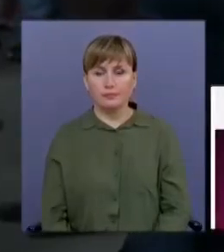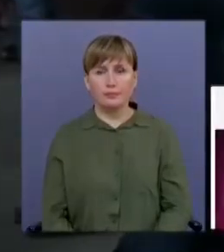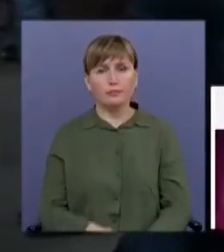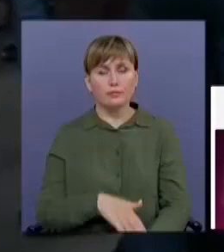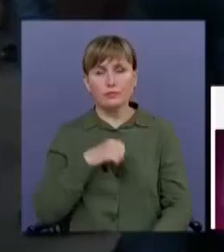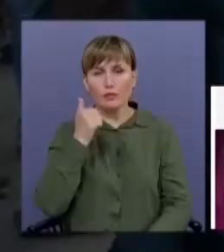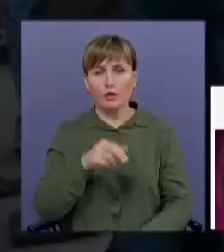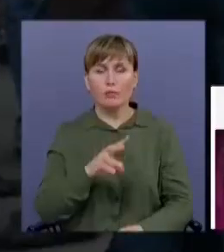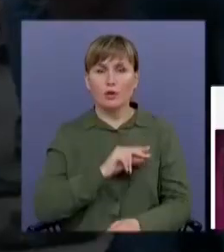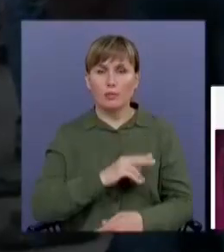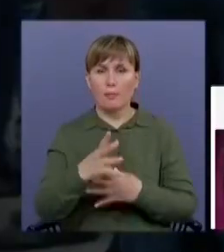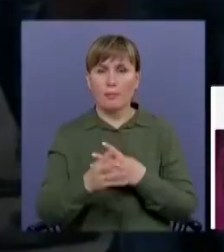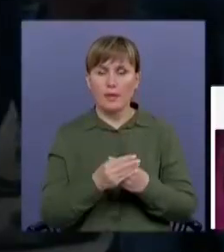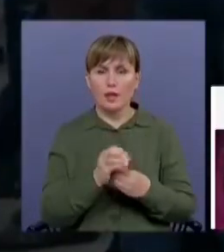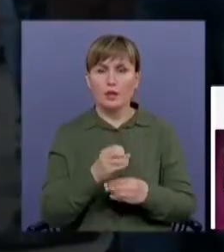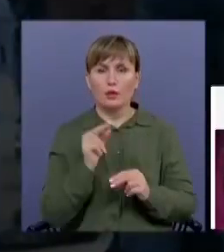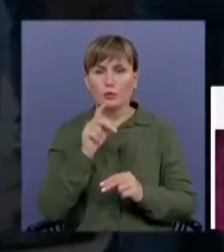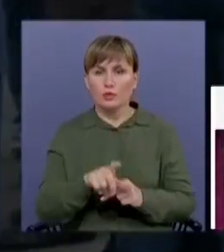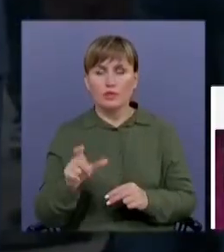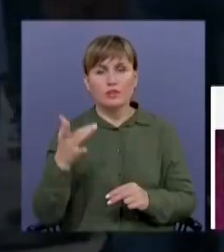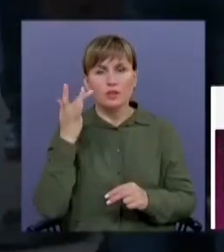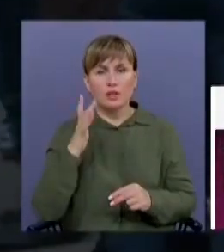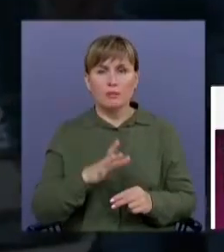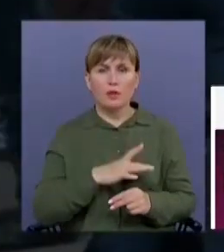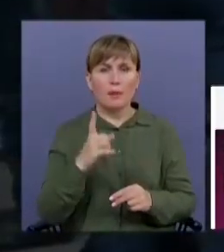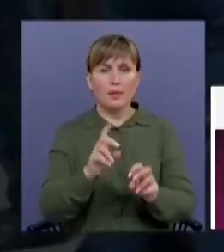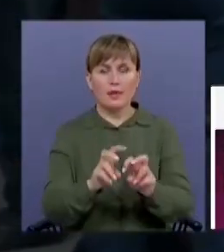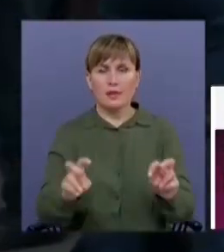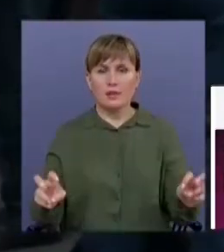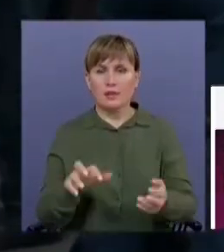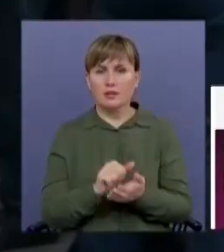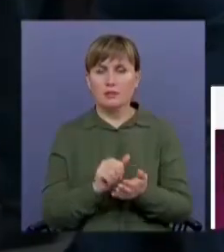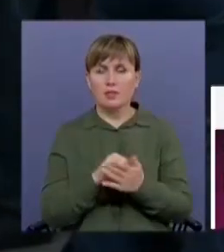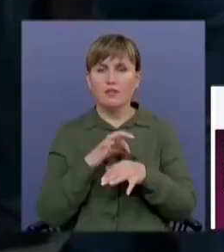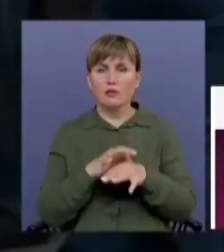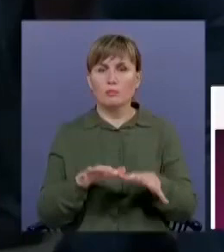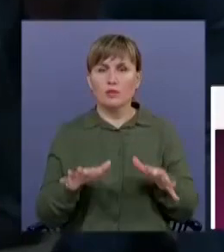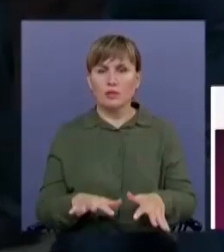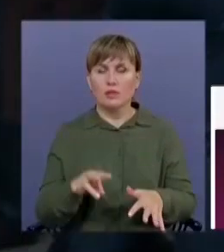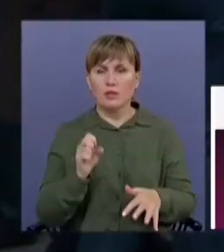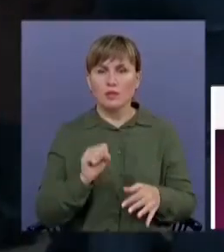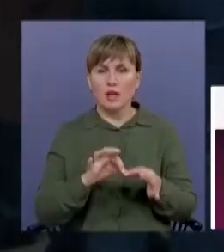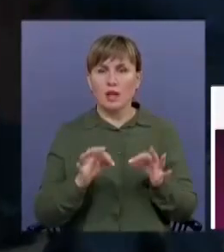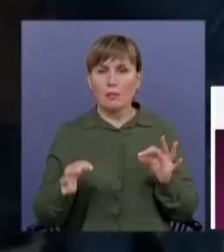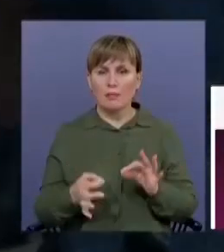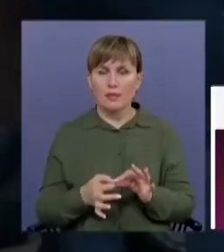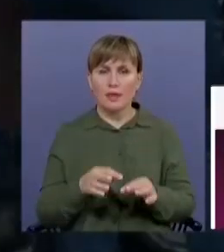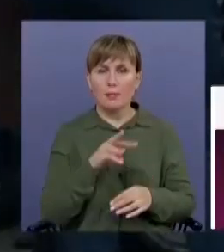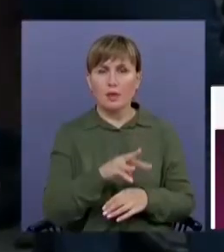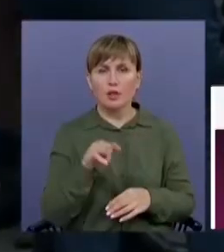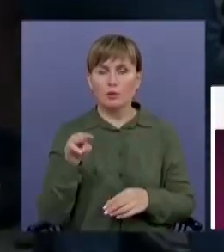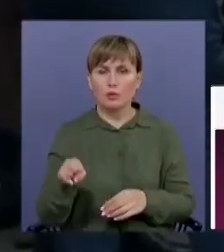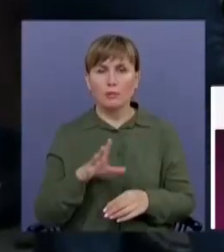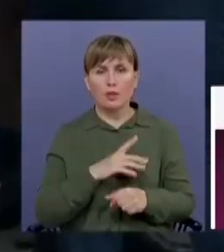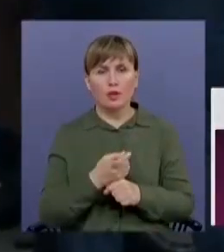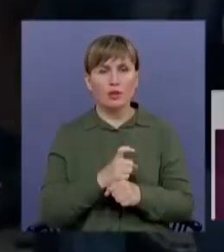Долгие годы мы работали вместе. Ее ученики всегда были в первых рядах, занимали ведущие места на предметных олимпиадах. Марзия Турлыханова